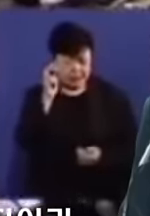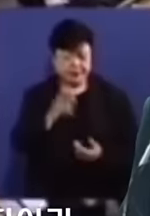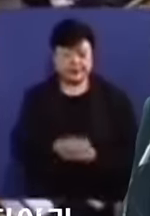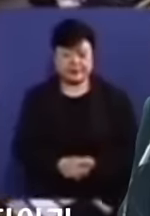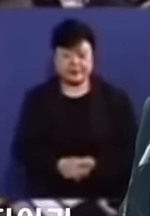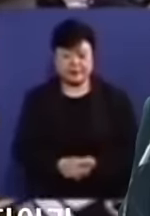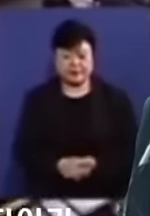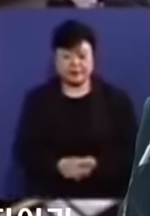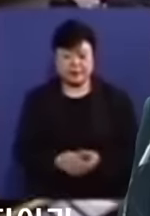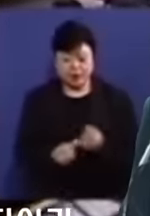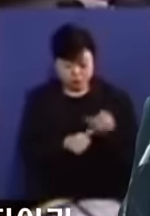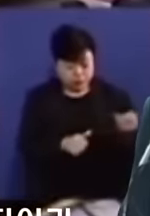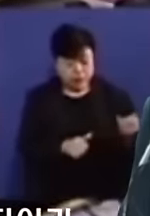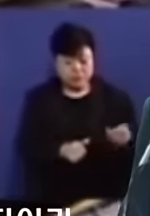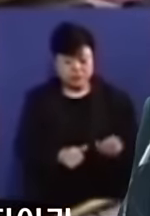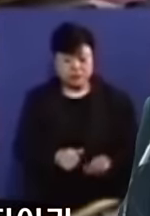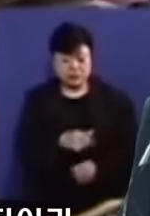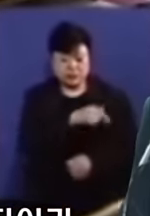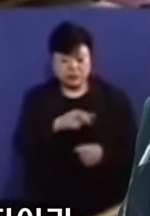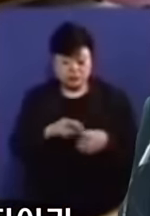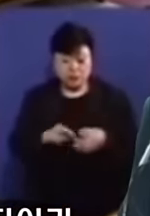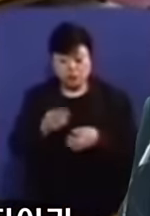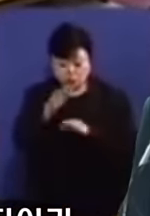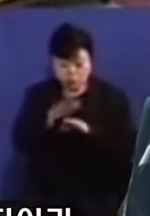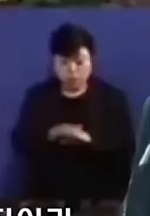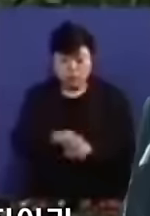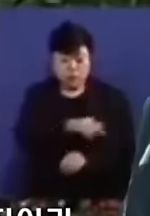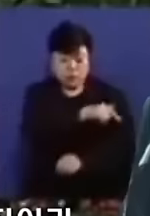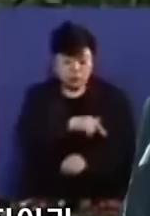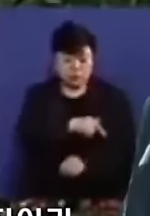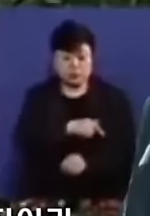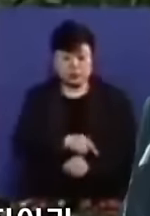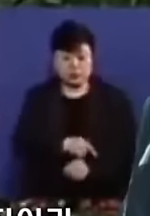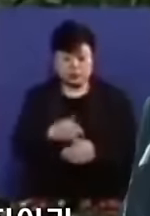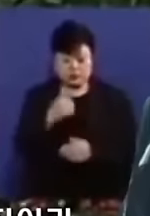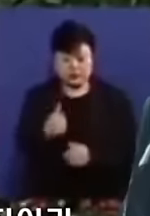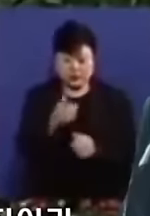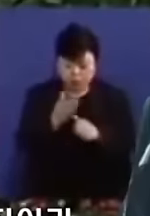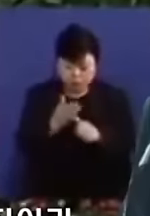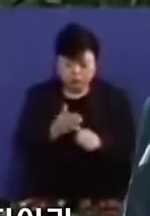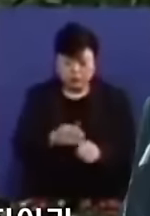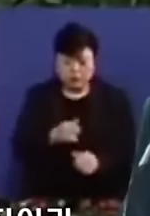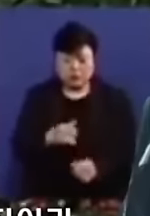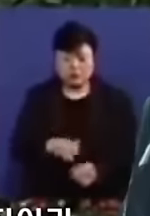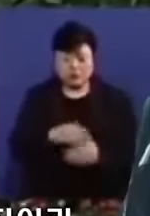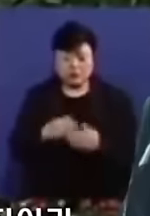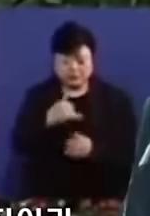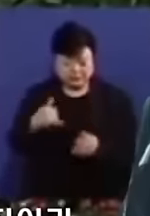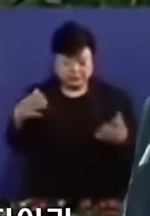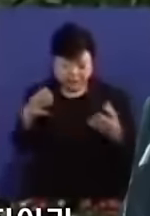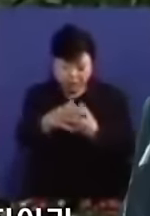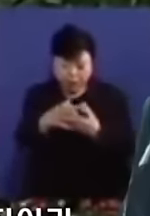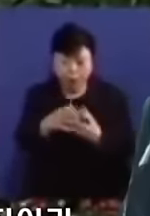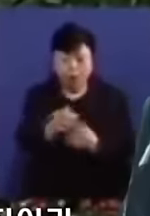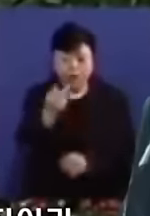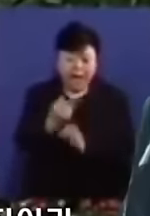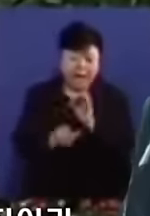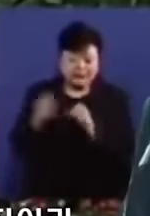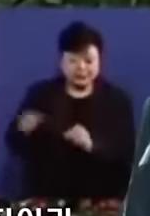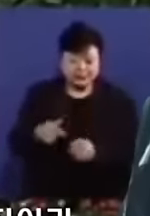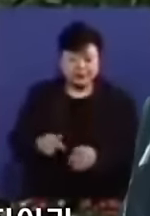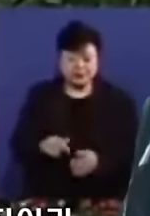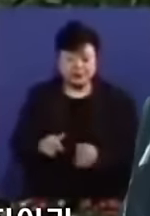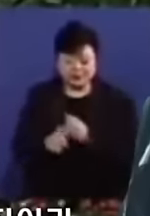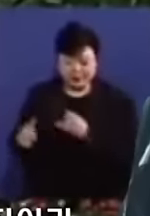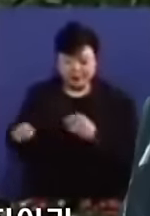것입니다. 그 부인은 우리 교회 출석하는 성도이기 때문에 구역장에 부탁해서 온 구역원들이 아침 저녁으로 그 남편을